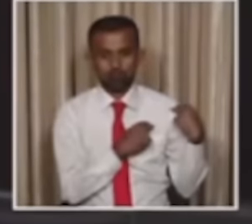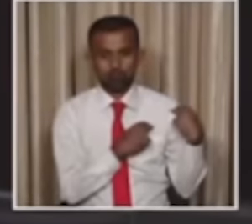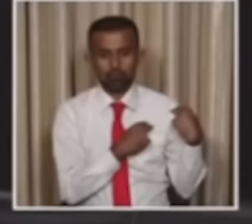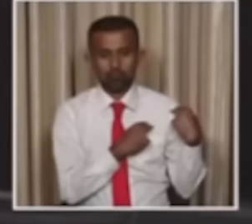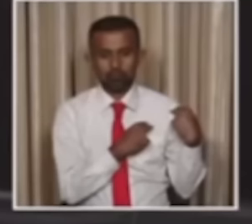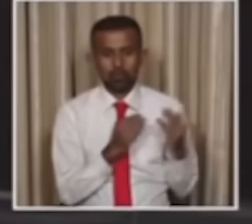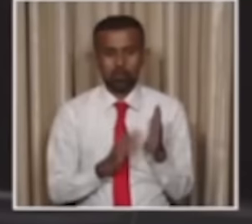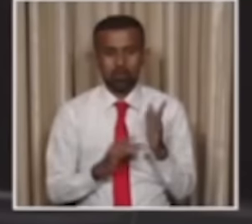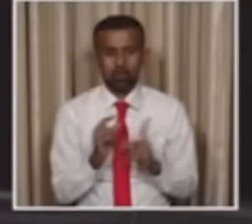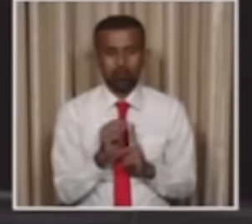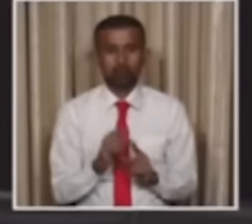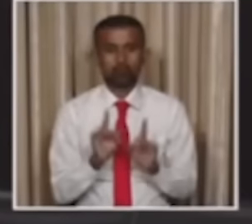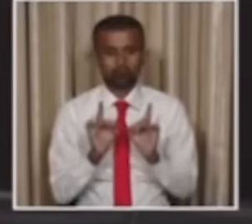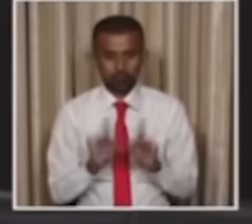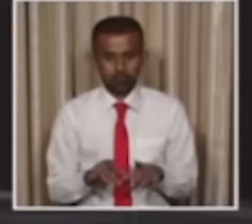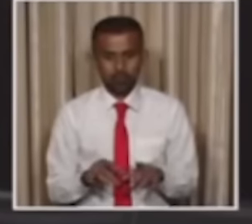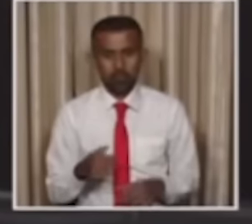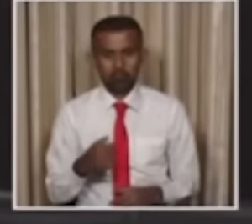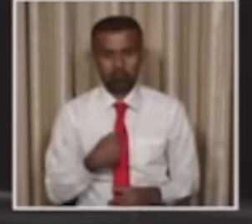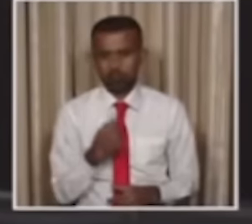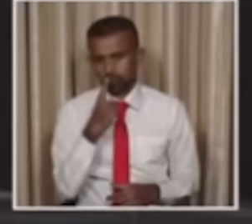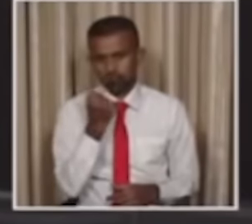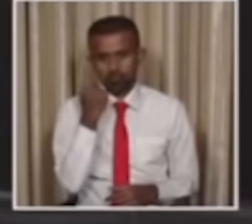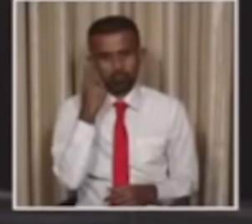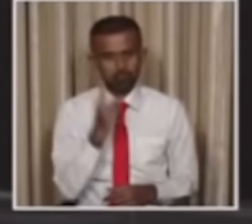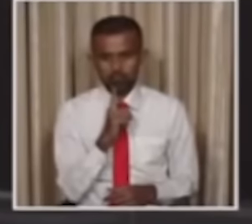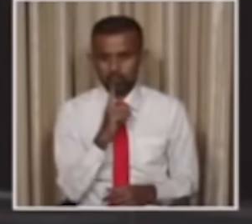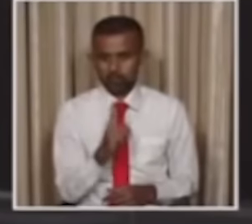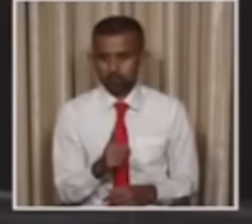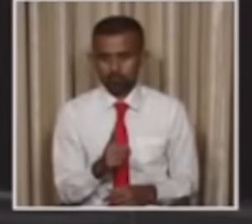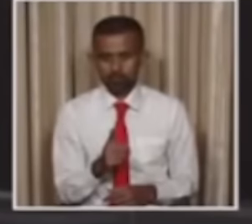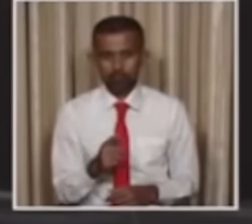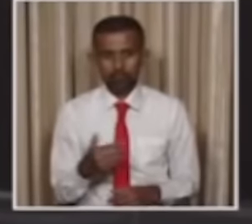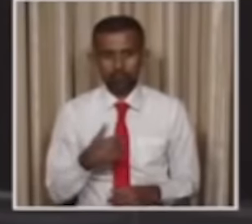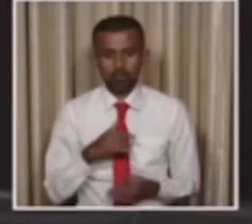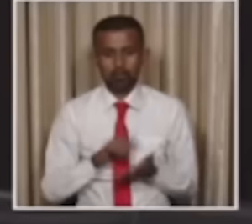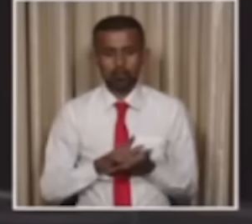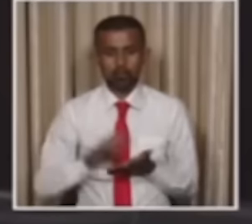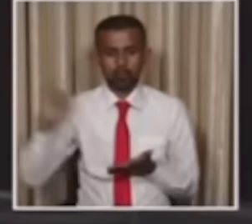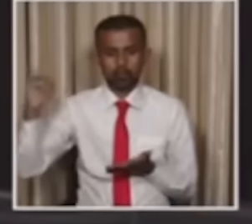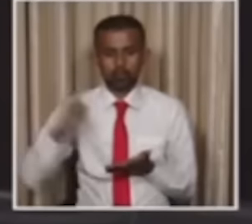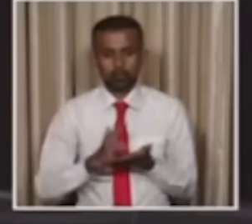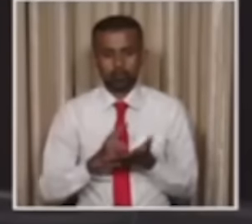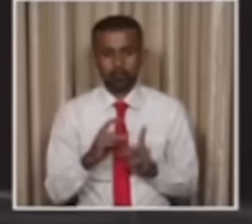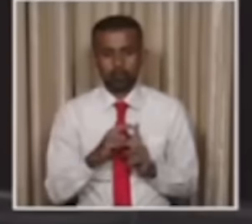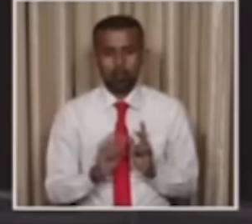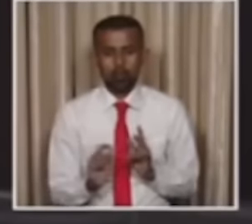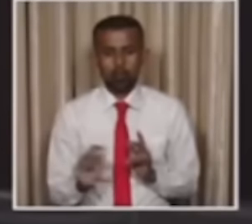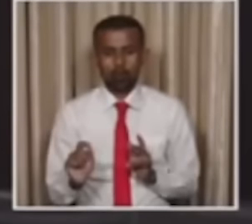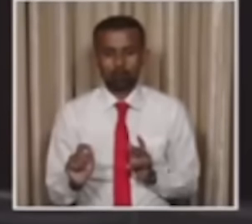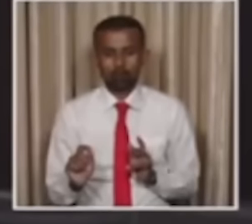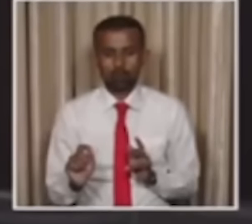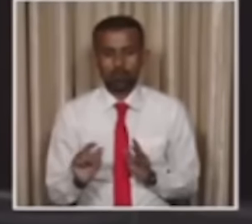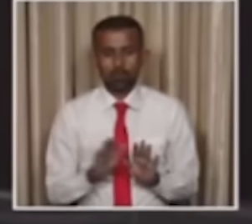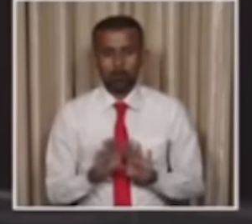ඉන්න ඇමතිවරයා හැටියට මට එක දෙයක් කියන්න ඕනේ. අපේ ආගමන හා විගමන දෙපාර්තමේන්තුවේ